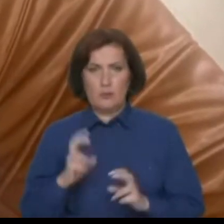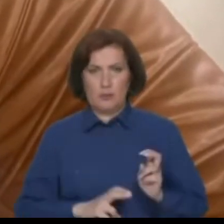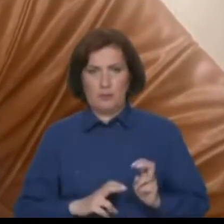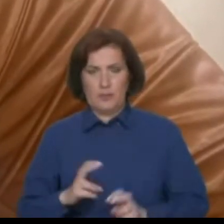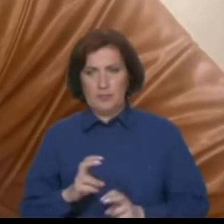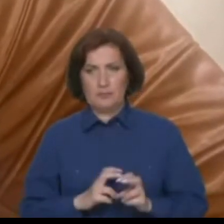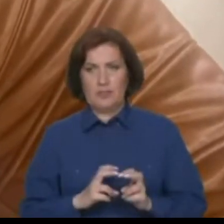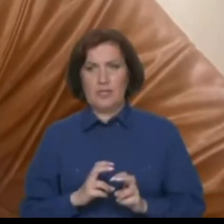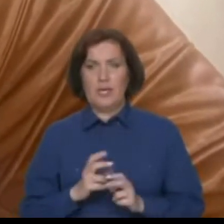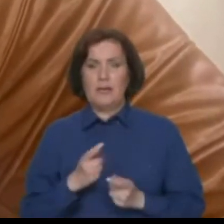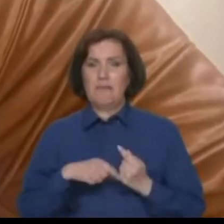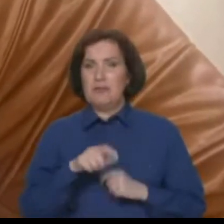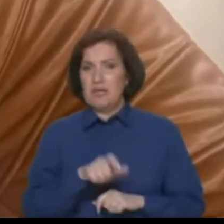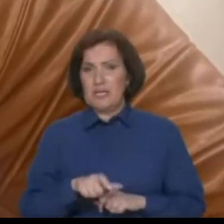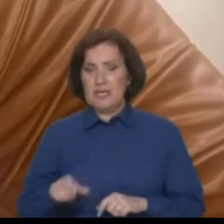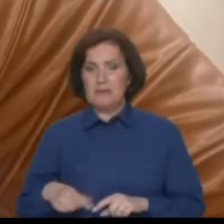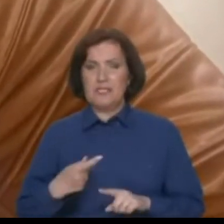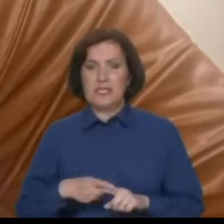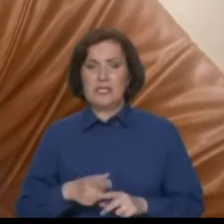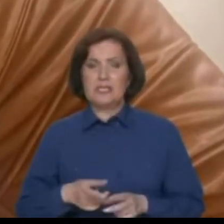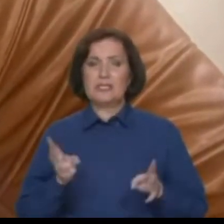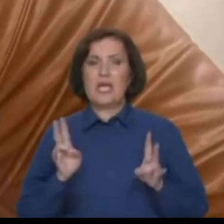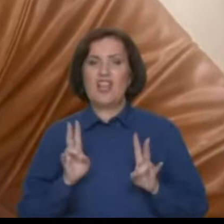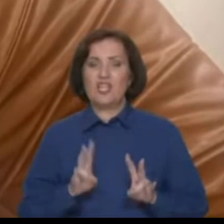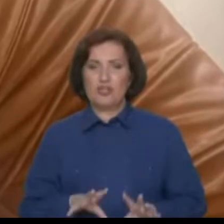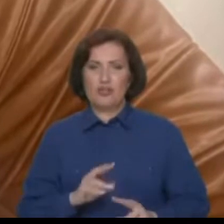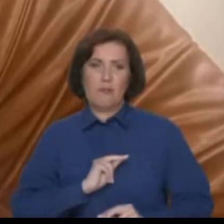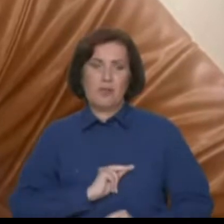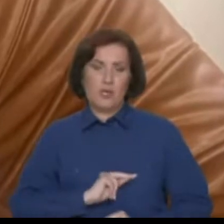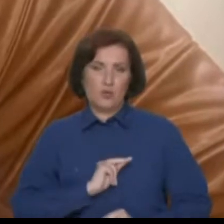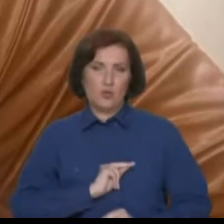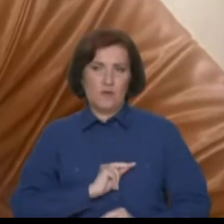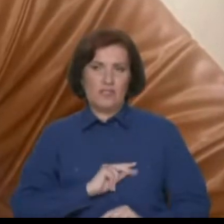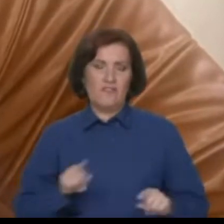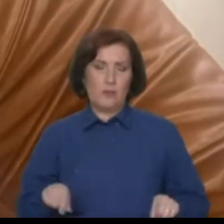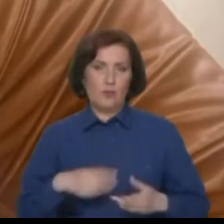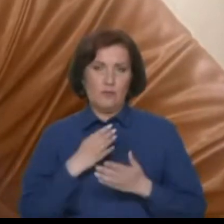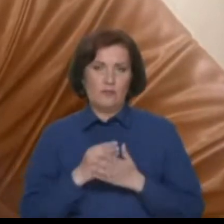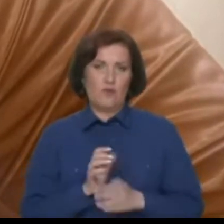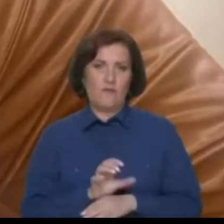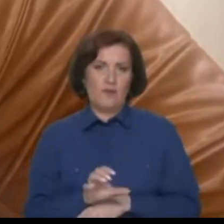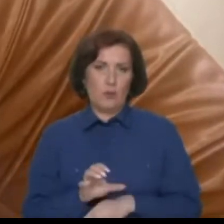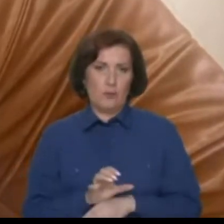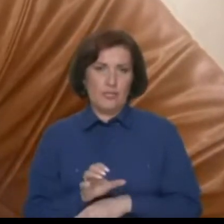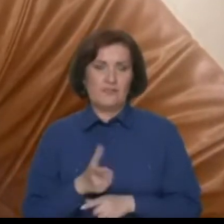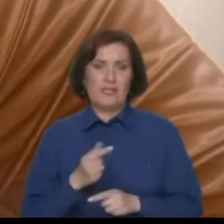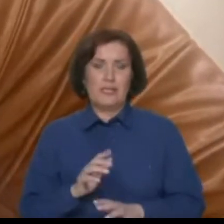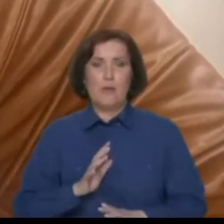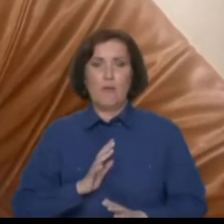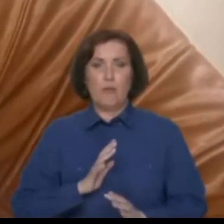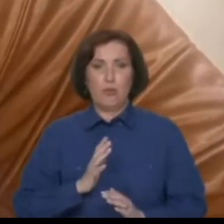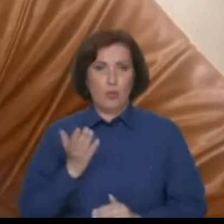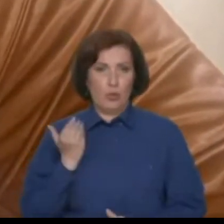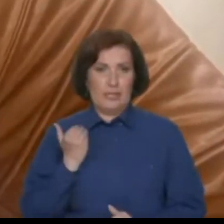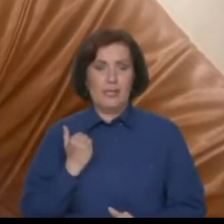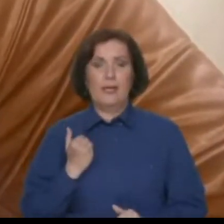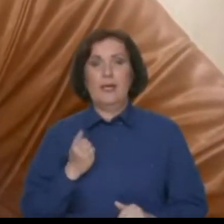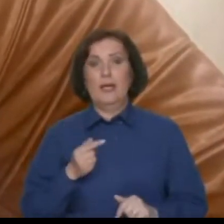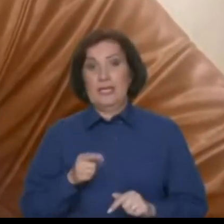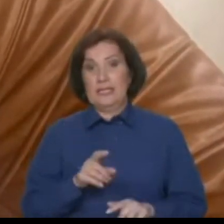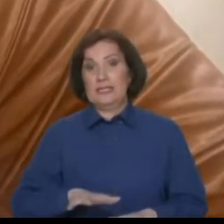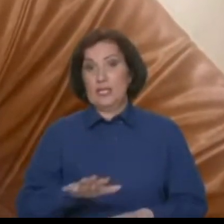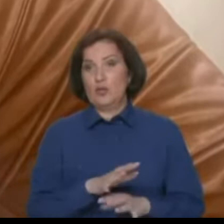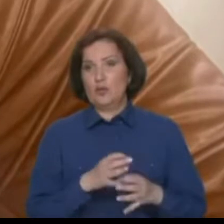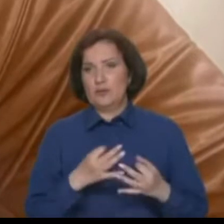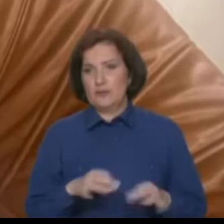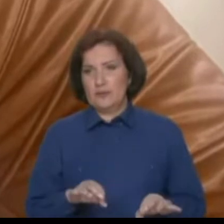підприємств, підприємців, які залишилися працювати, відновлювати своє виробництво там, де вони були, тому що їх